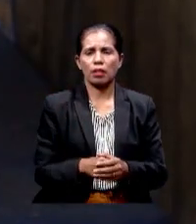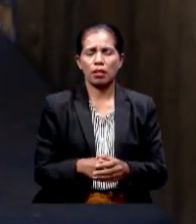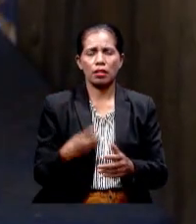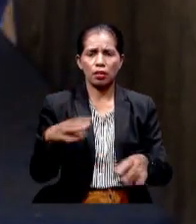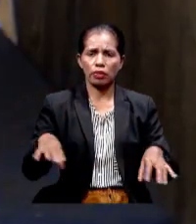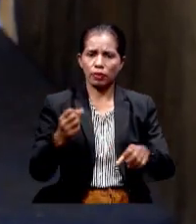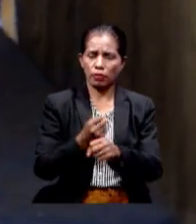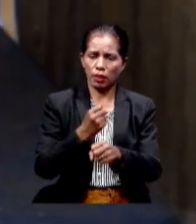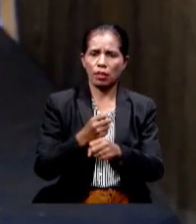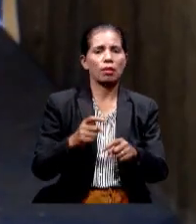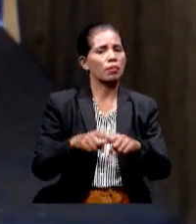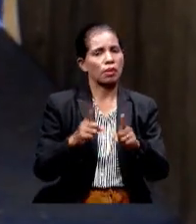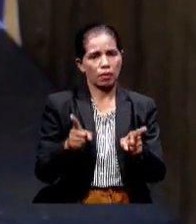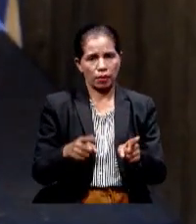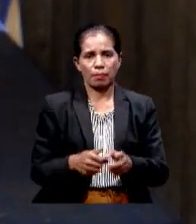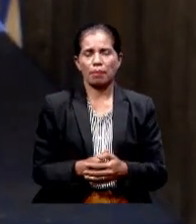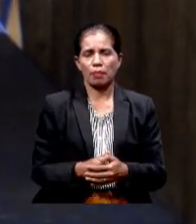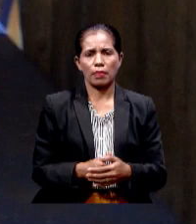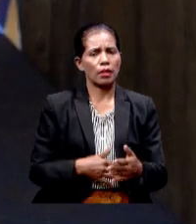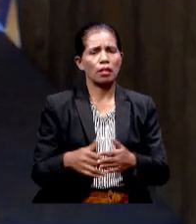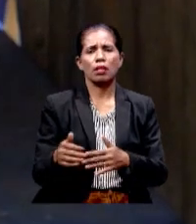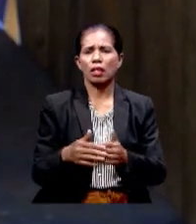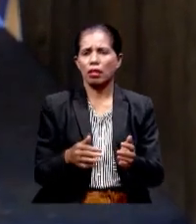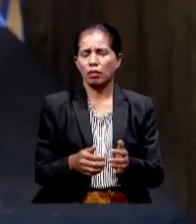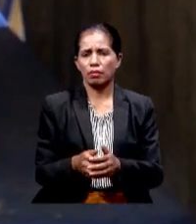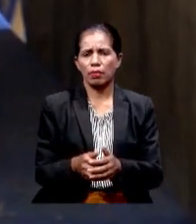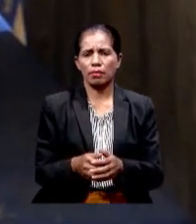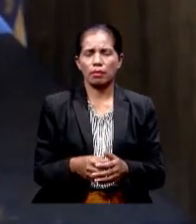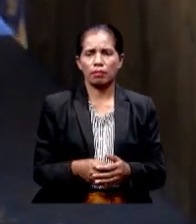be, ansa dalam rumah to be,